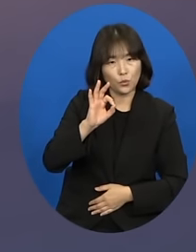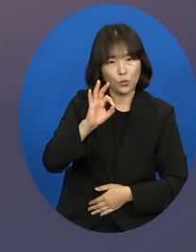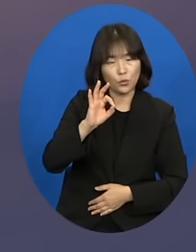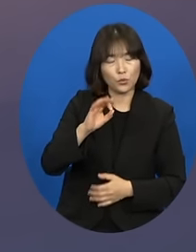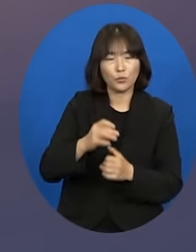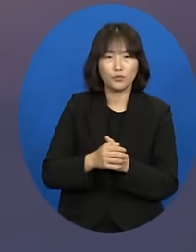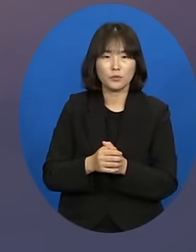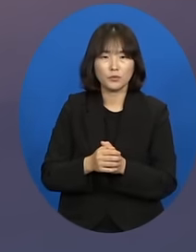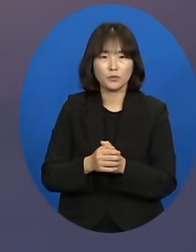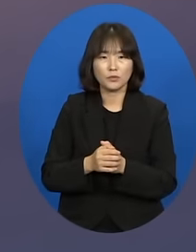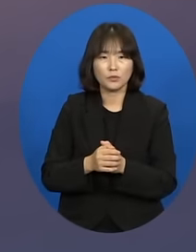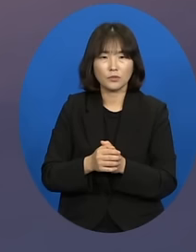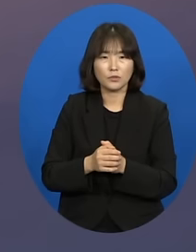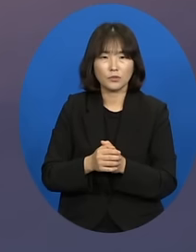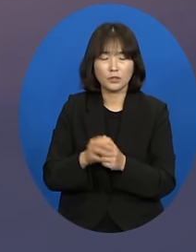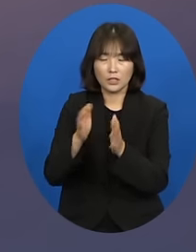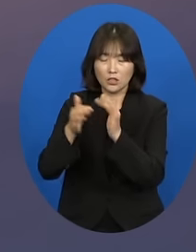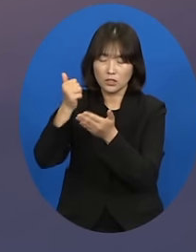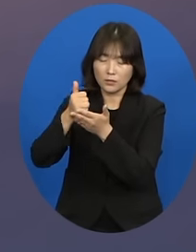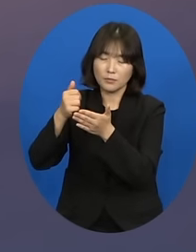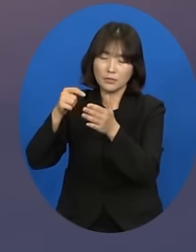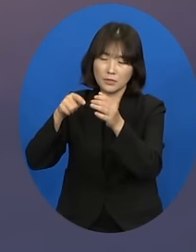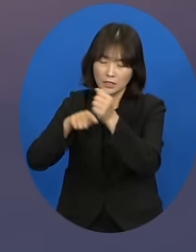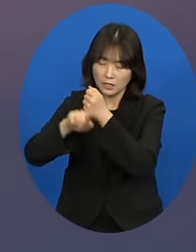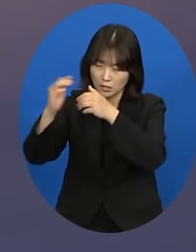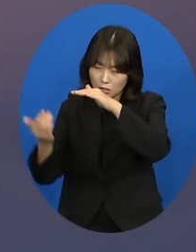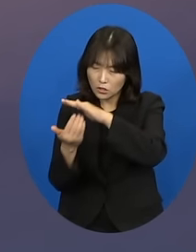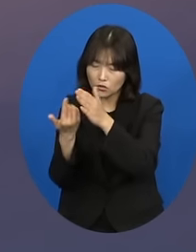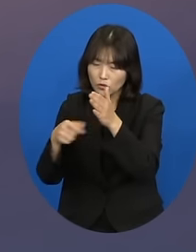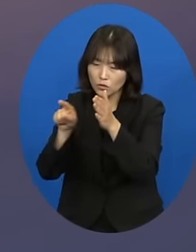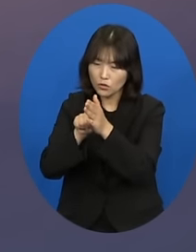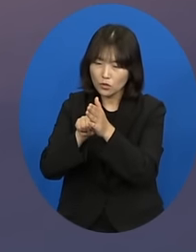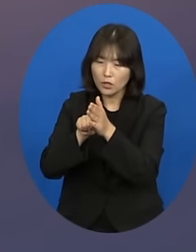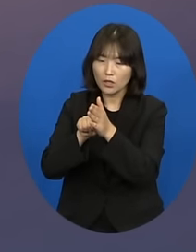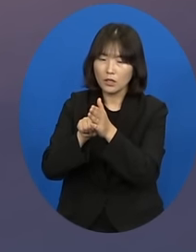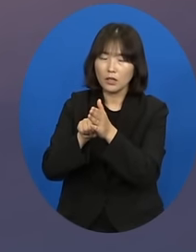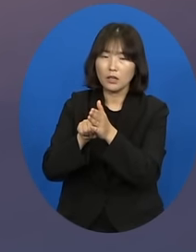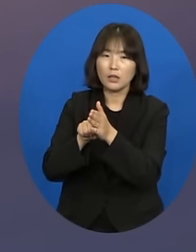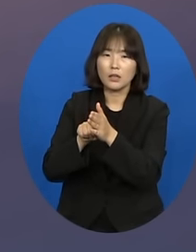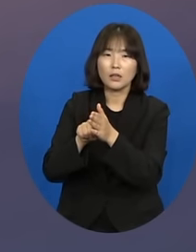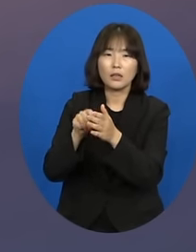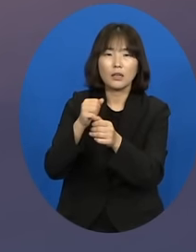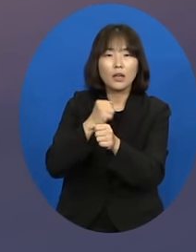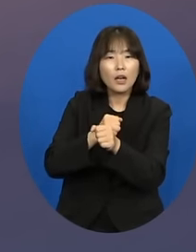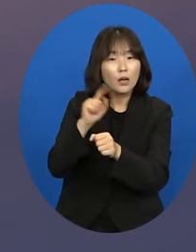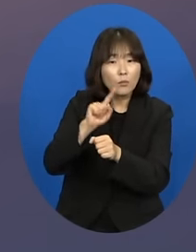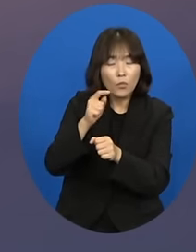기도인 것입니다. 아멘. 그럴 때 이루어지는 것이죠.